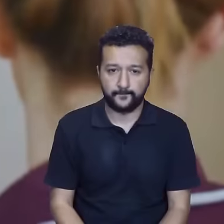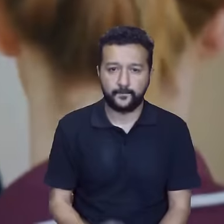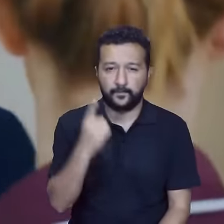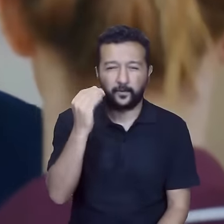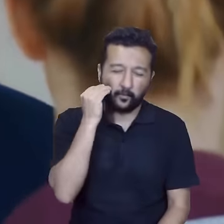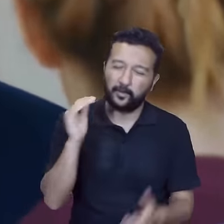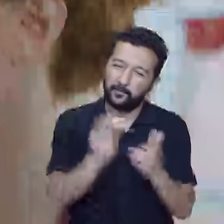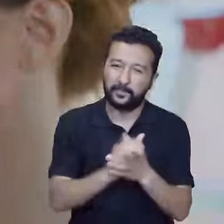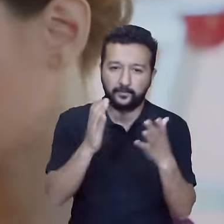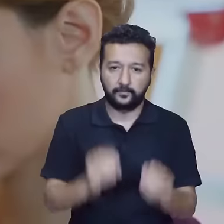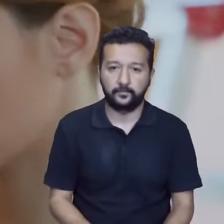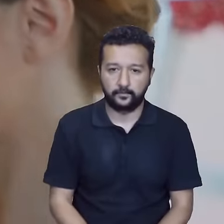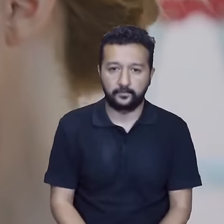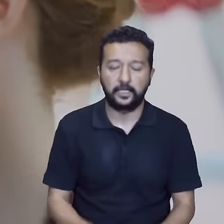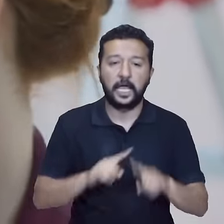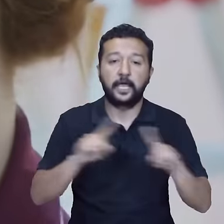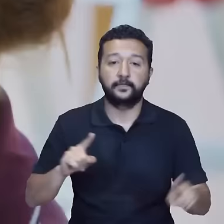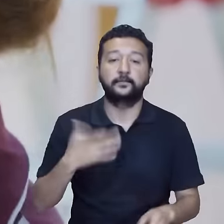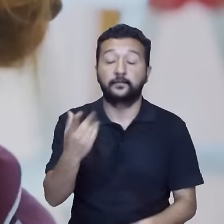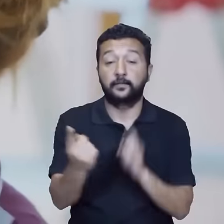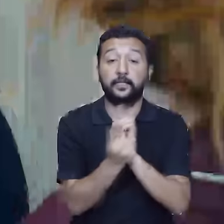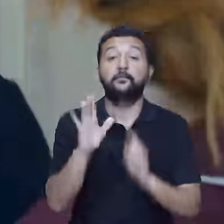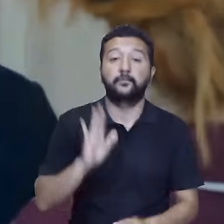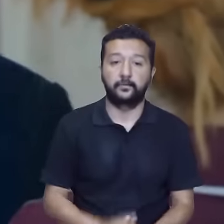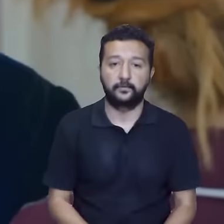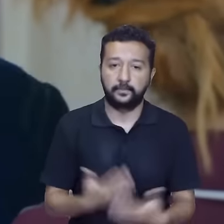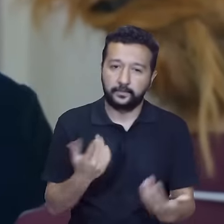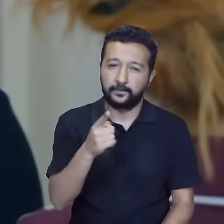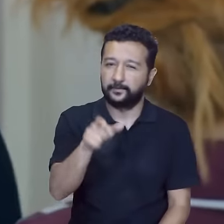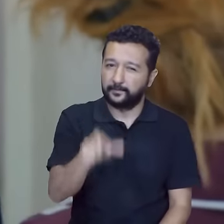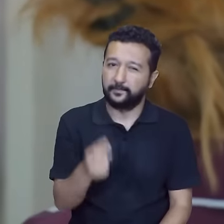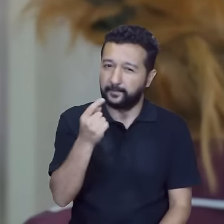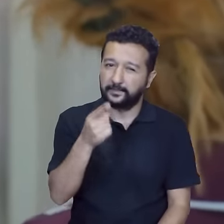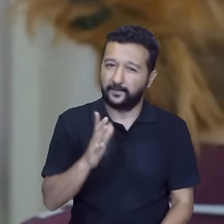Bir kere öpeyim, barışalım hadi. Hayır, sırnaşma. Itır biraz